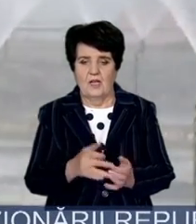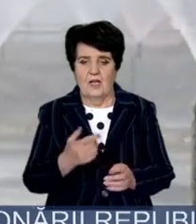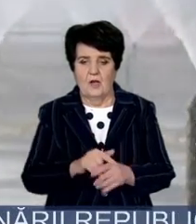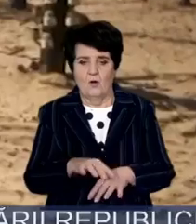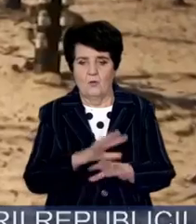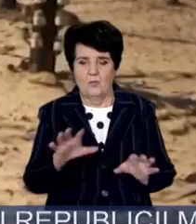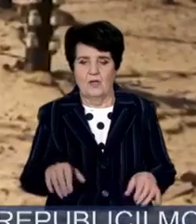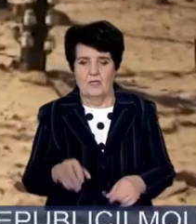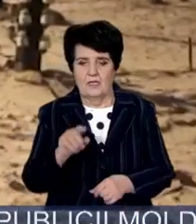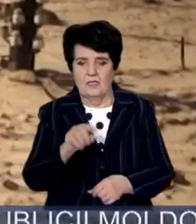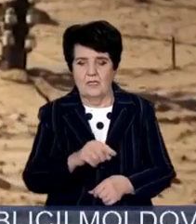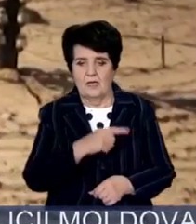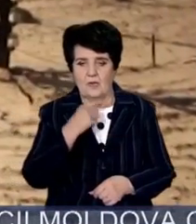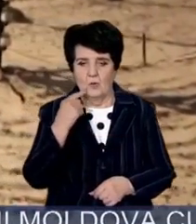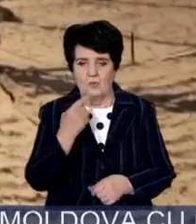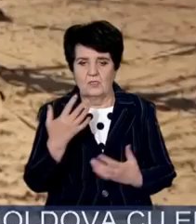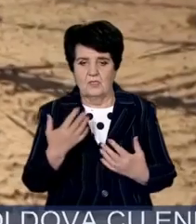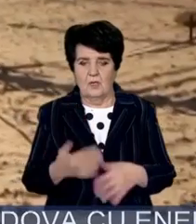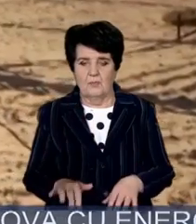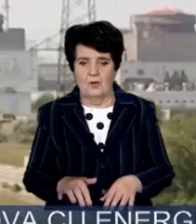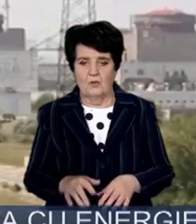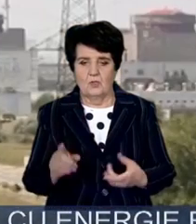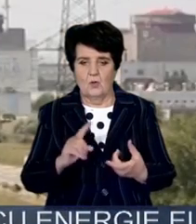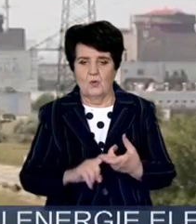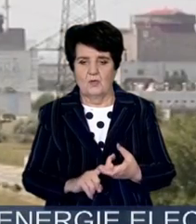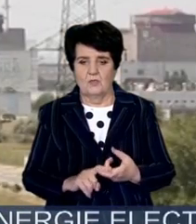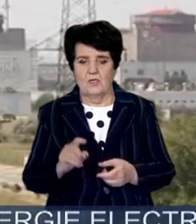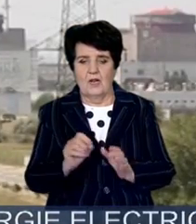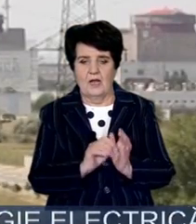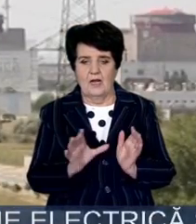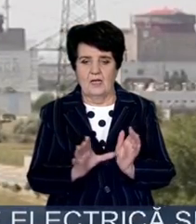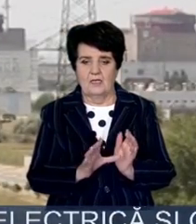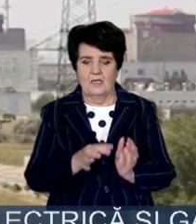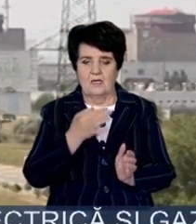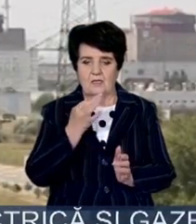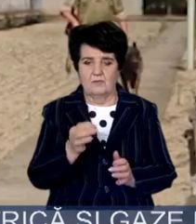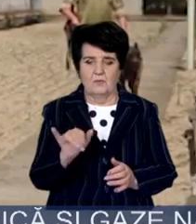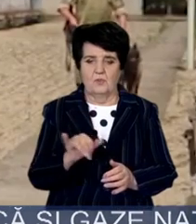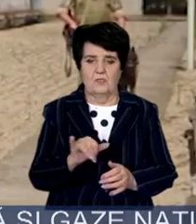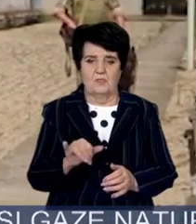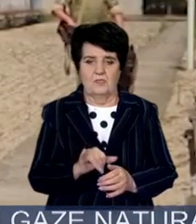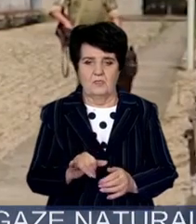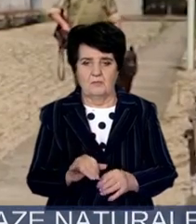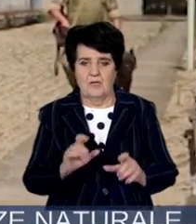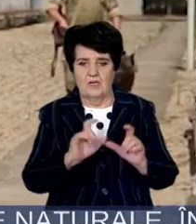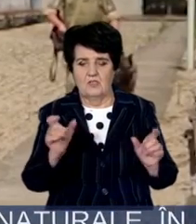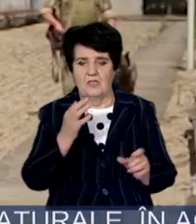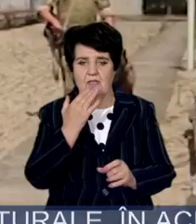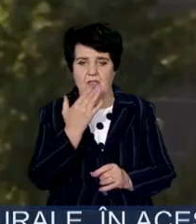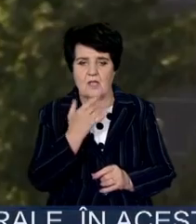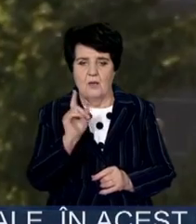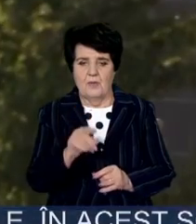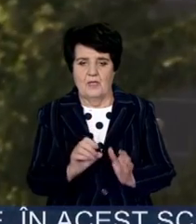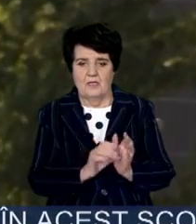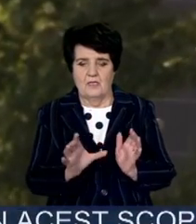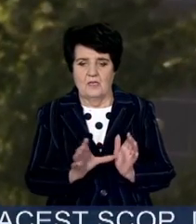de forțele ruse, și-a pierdut din nou conexiunea la rețeaua electrică, a anunțat sâmbătă Agenția Internațională pentru